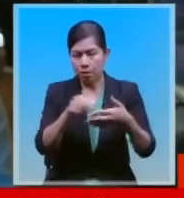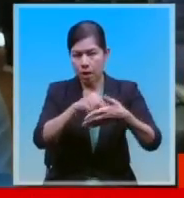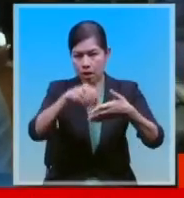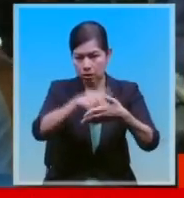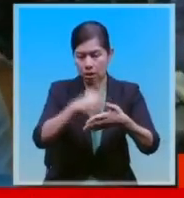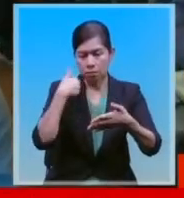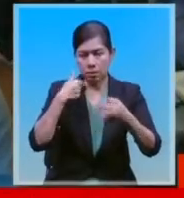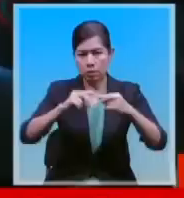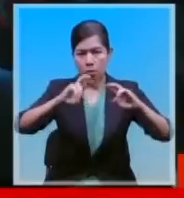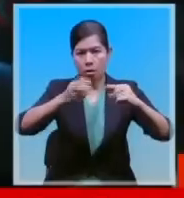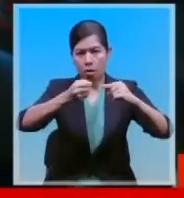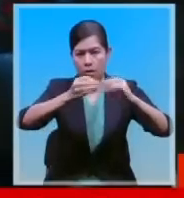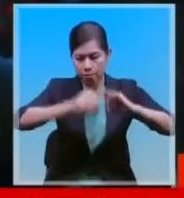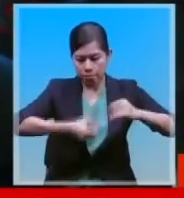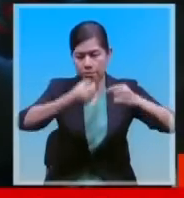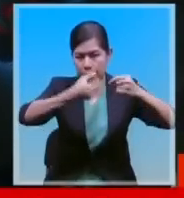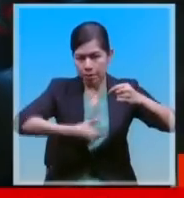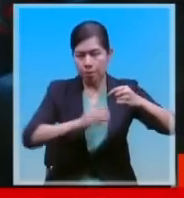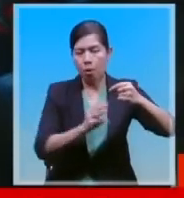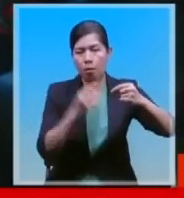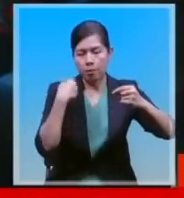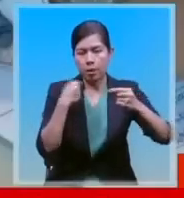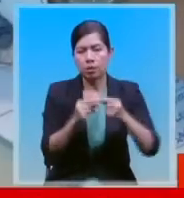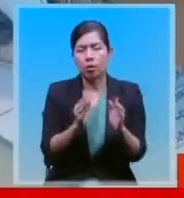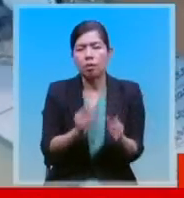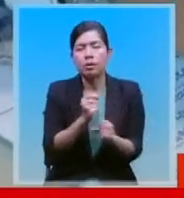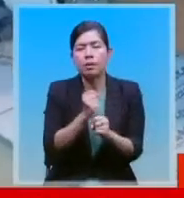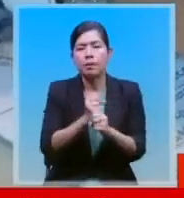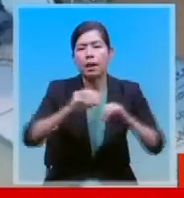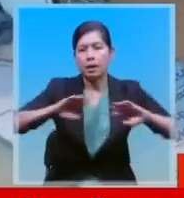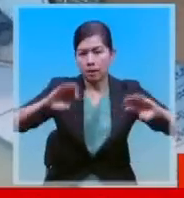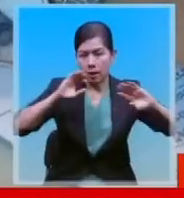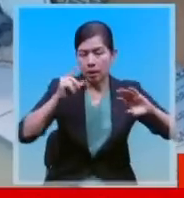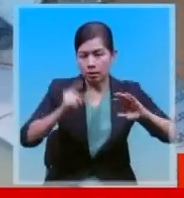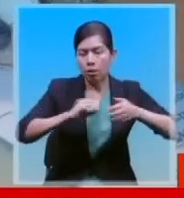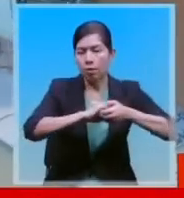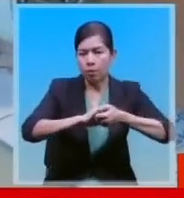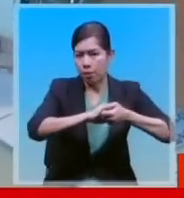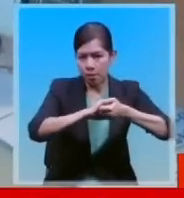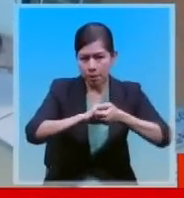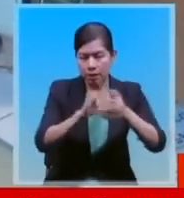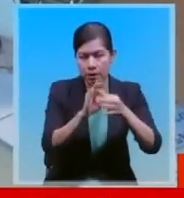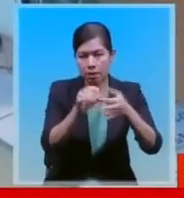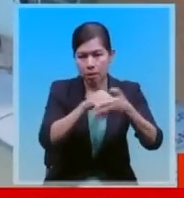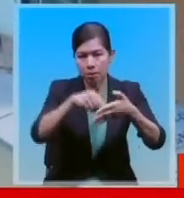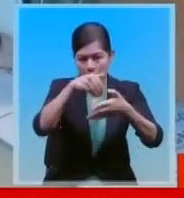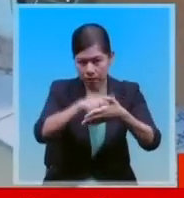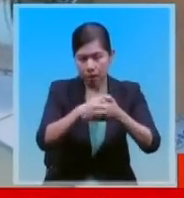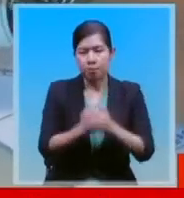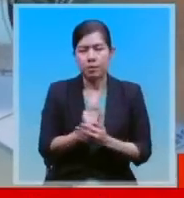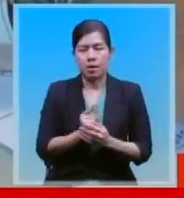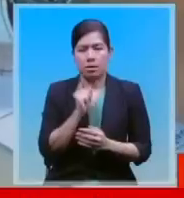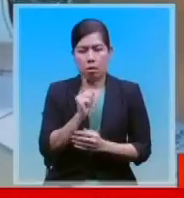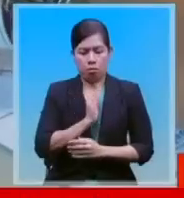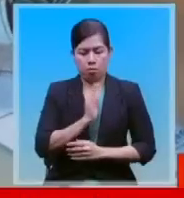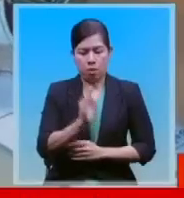ค่ะคือ 1. ข้าราชการทุกฝ่ายต้องให้ความร่วมมือจัดการเลือกตั้ง 2. ข้าราชการต้องวางตัวเป็นกลาง 3. การยก